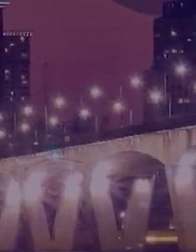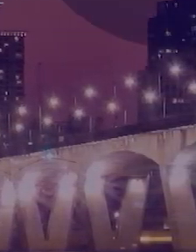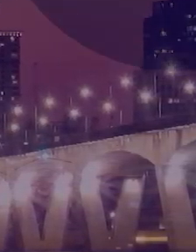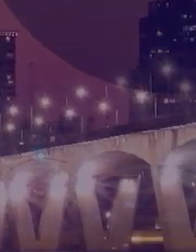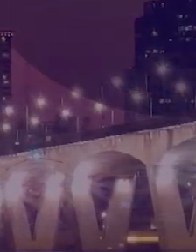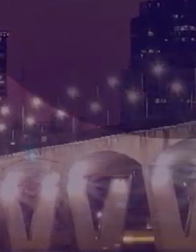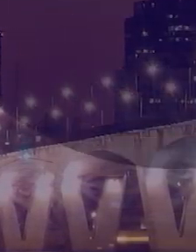받습니다